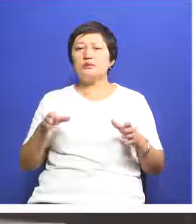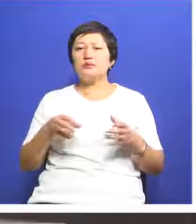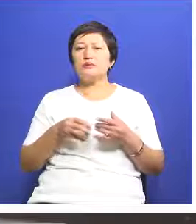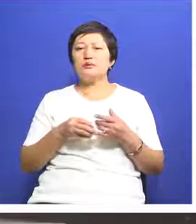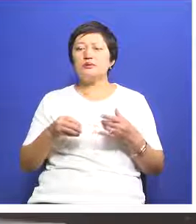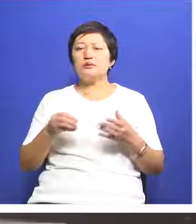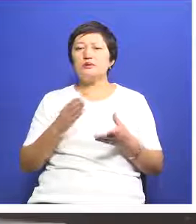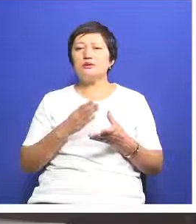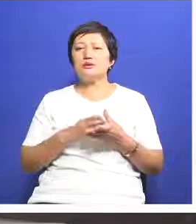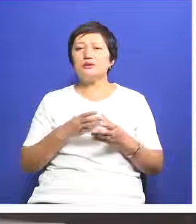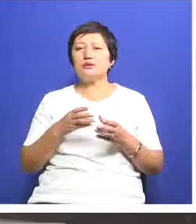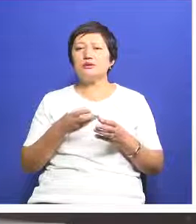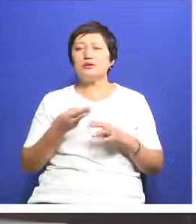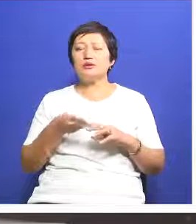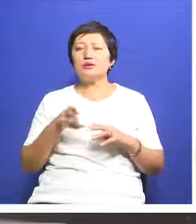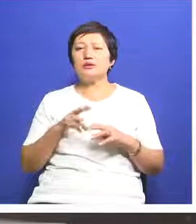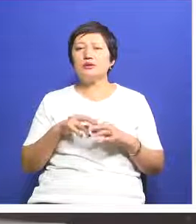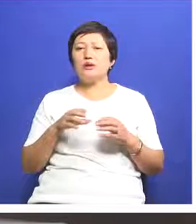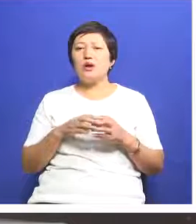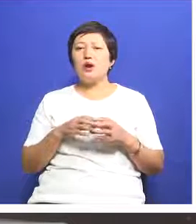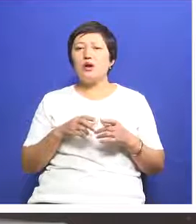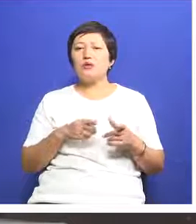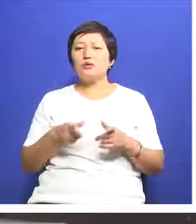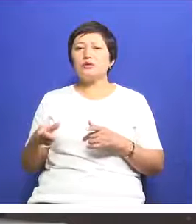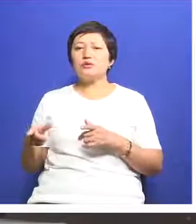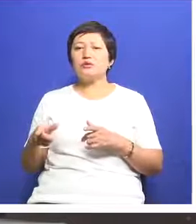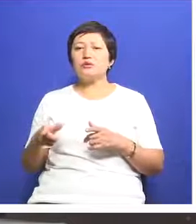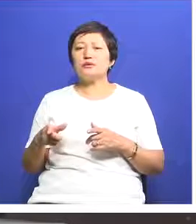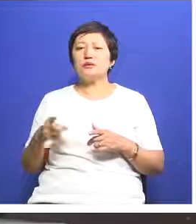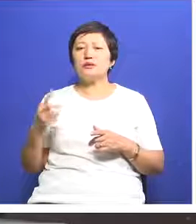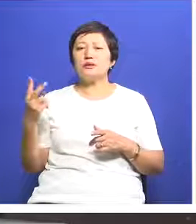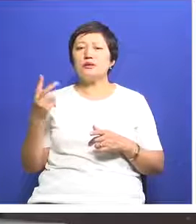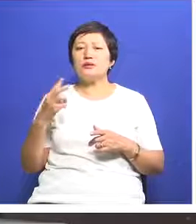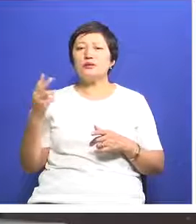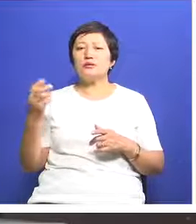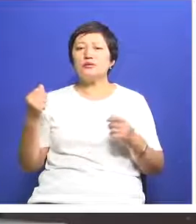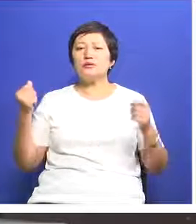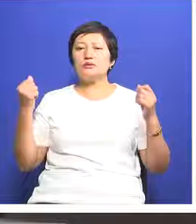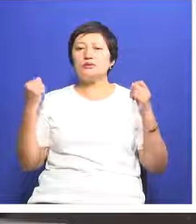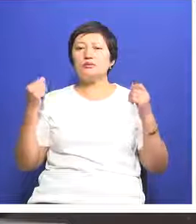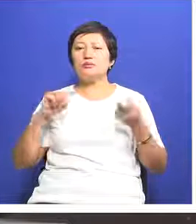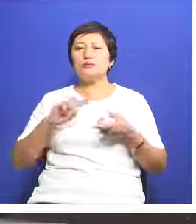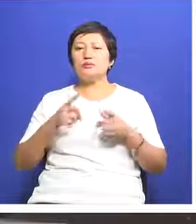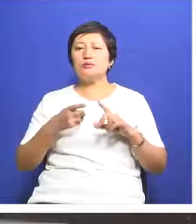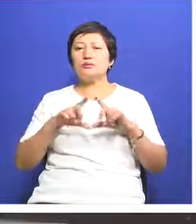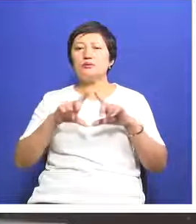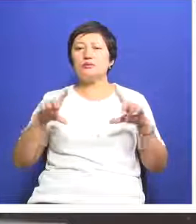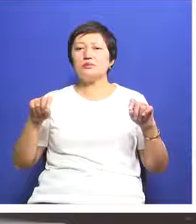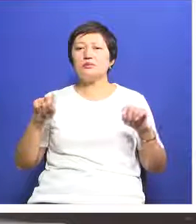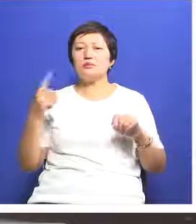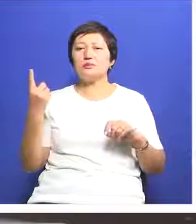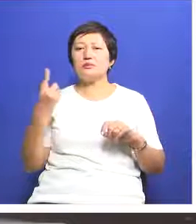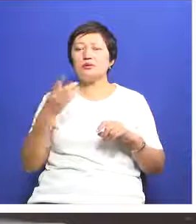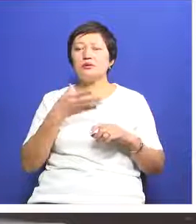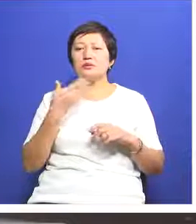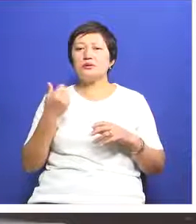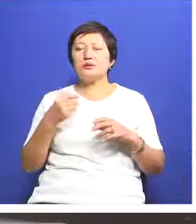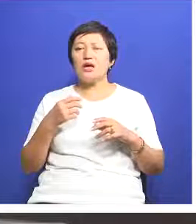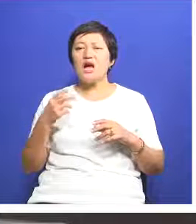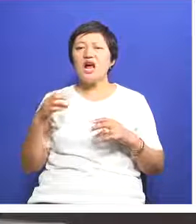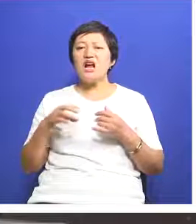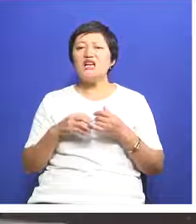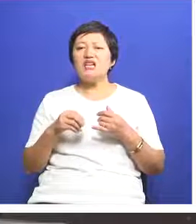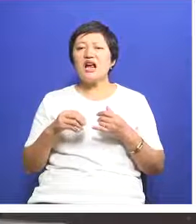jetet ıntımakta. Jer jetet o jer bölüm. Biz osunu ısınıp atırmız. Ol jerde endi 2-3 türlü sport zal bolat. Biz sıyaqtı nau sıyaqtı bir aq emes. Ütken ol jaylı